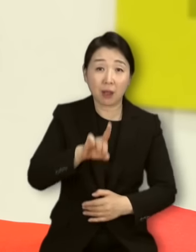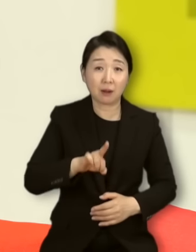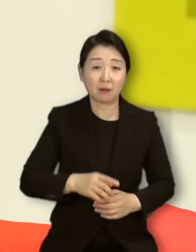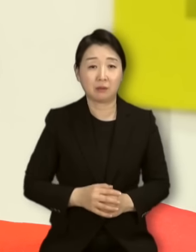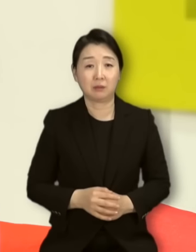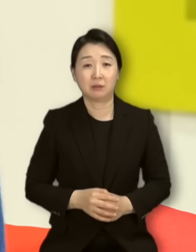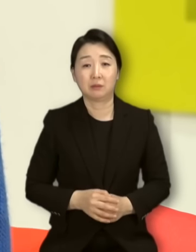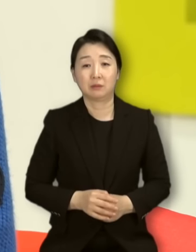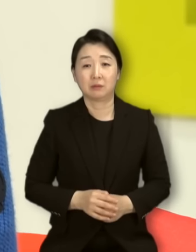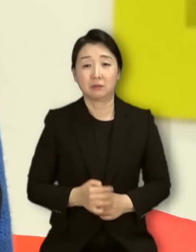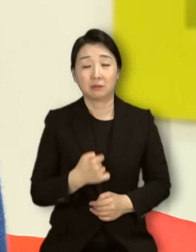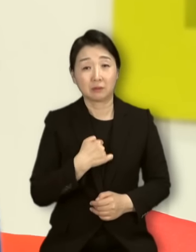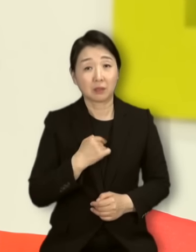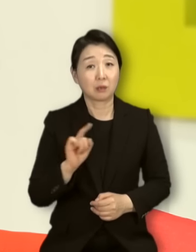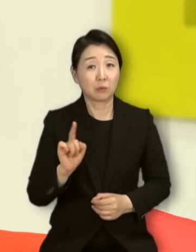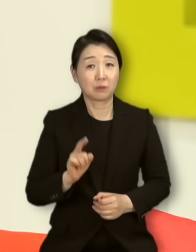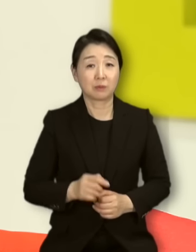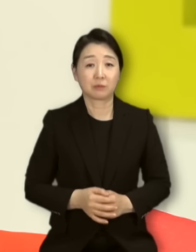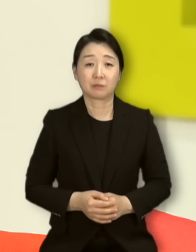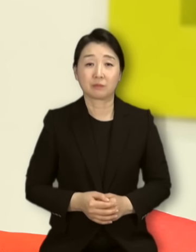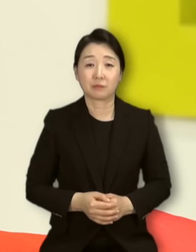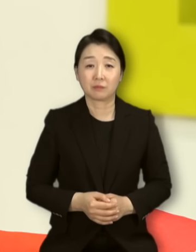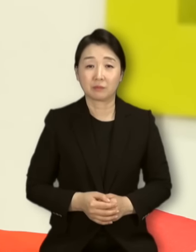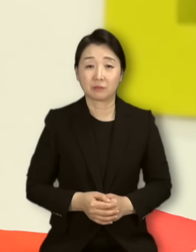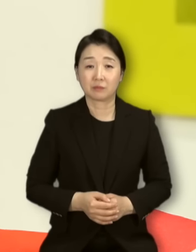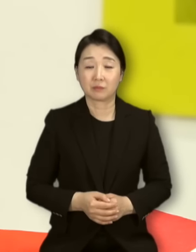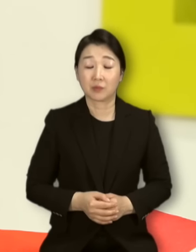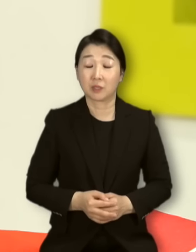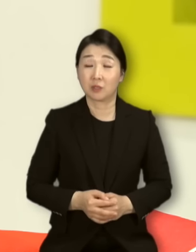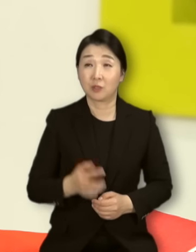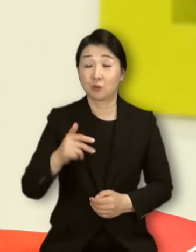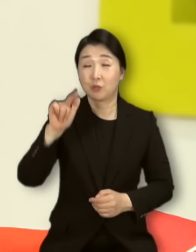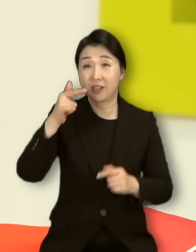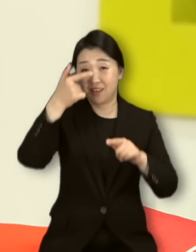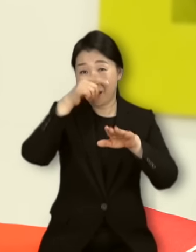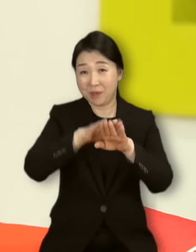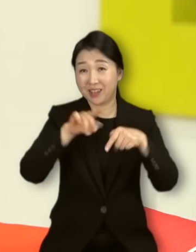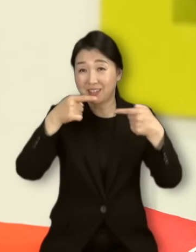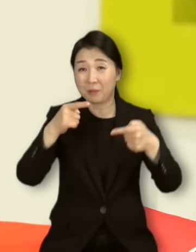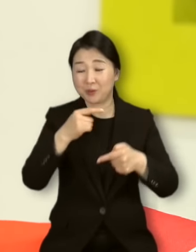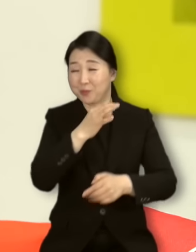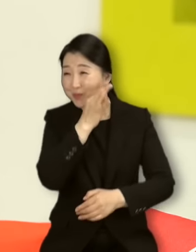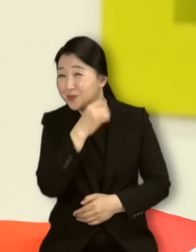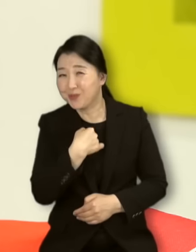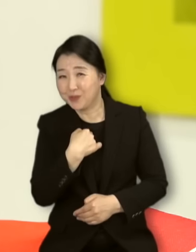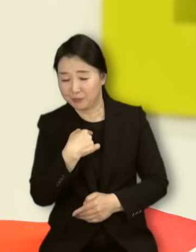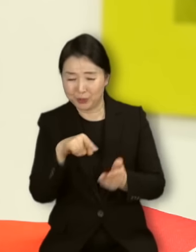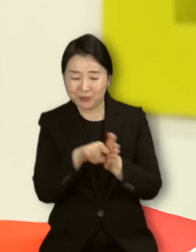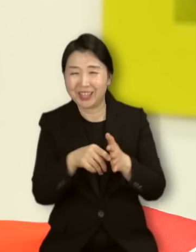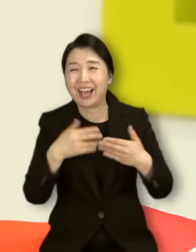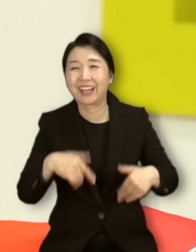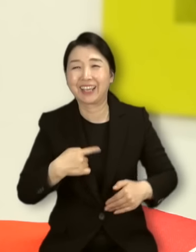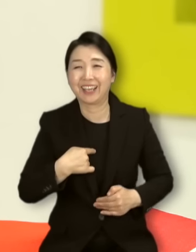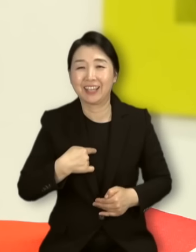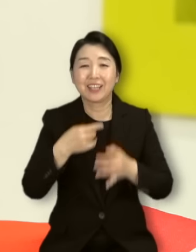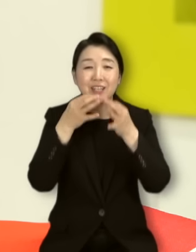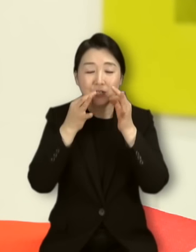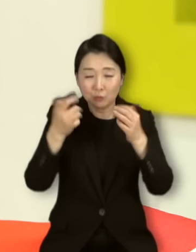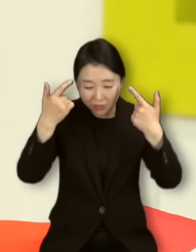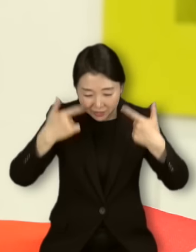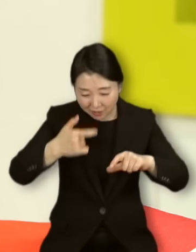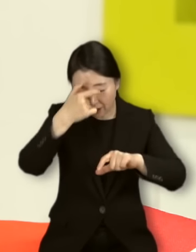하라는 거예요 그래서 제가 그 주일 예배 가게는 좀 창피하고 그래서 믿음도 막게 그래서